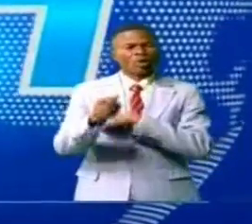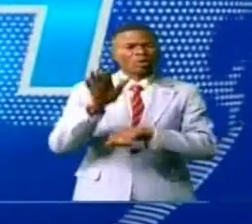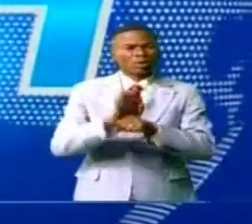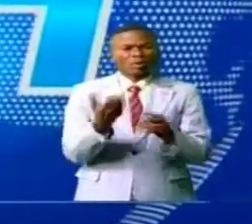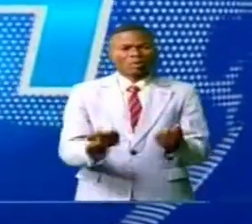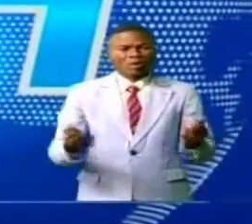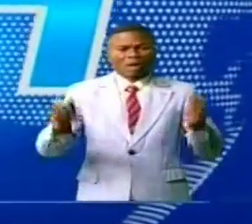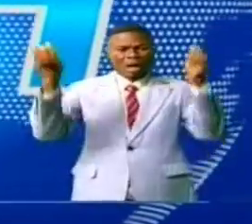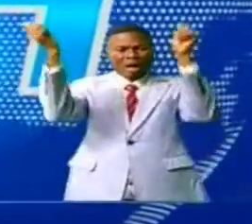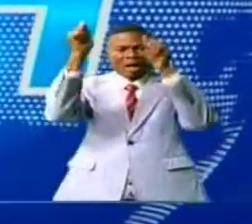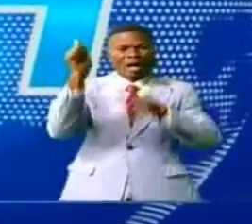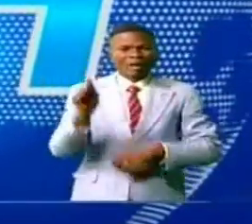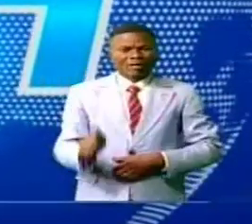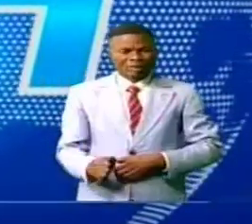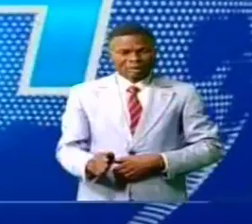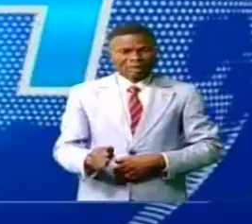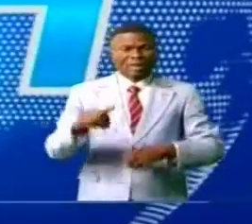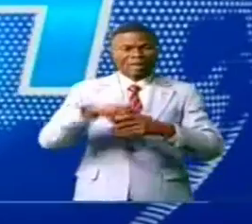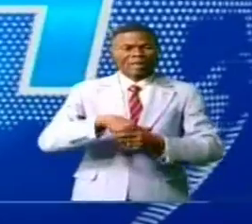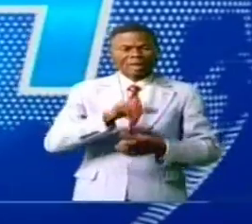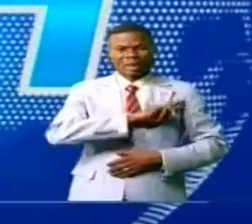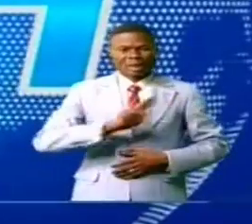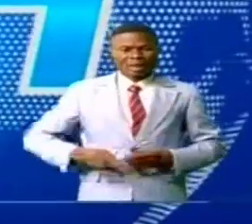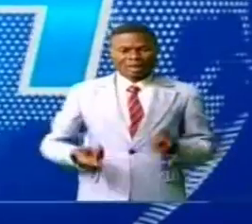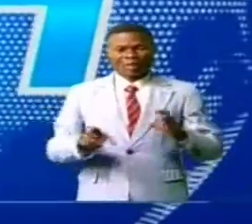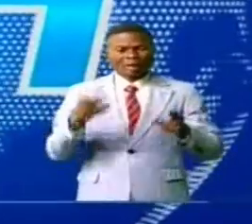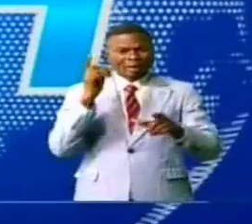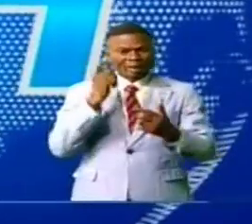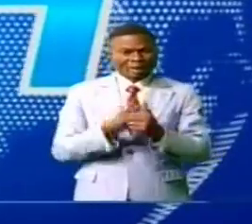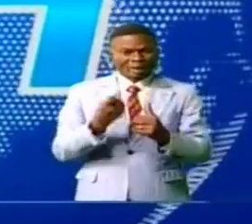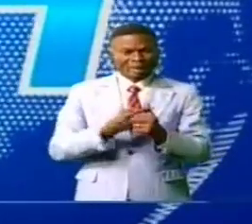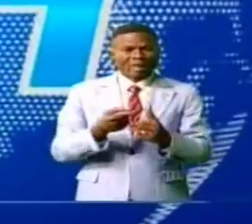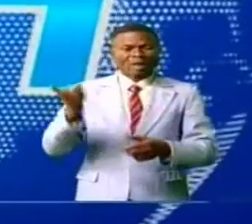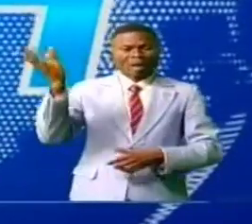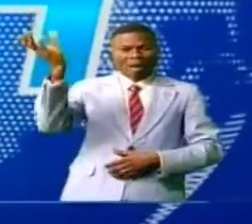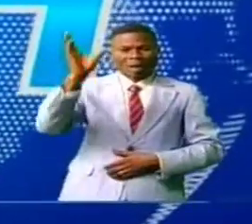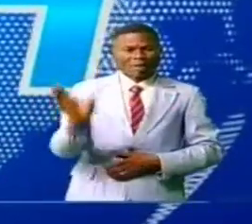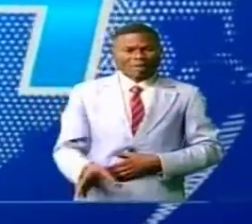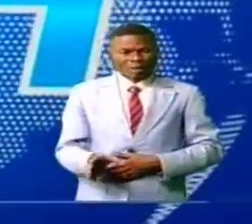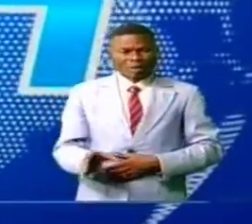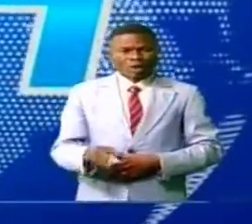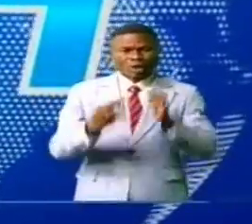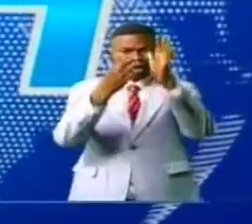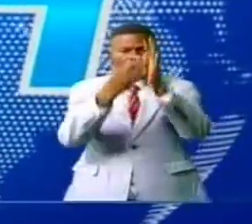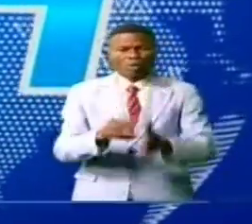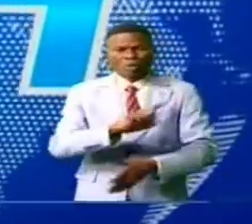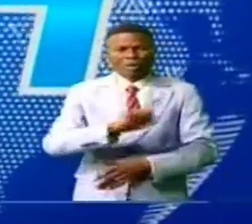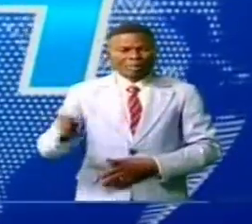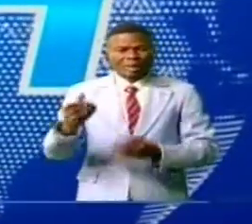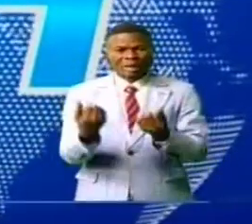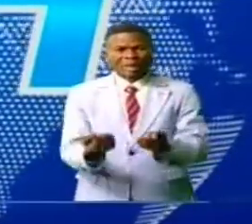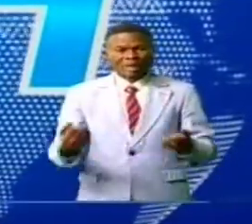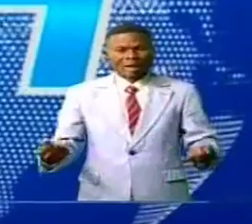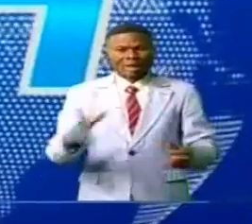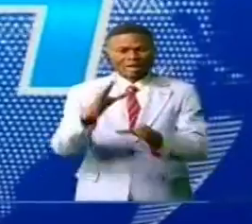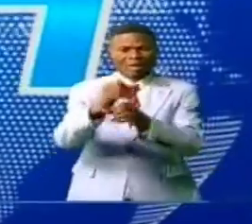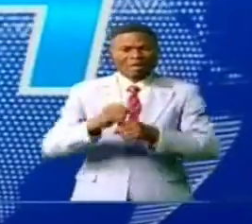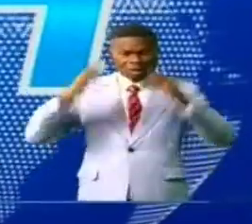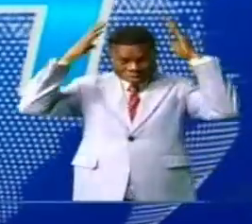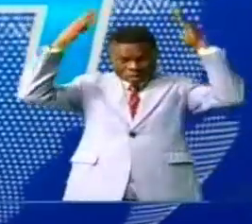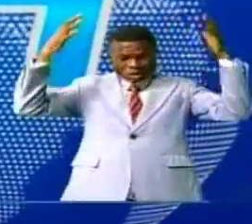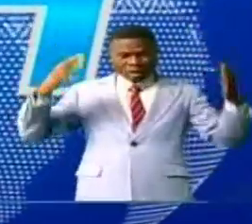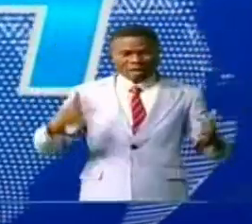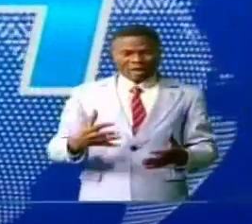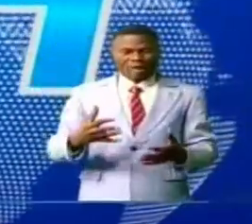en Afrique et en RDC, au Congo central. 800 000 élèves environ bénéficieront de moustiquaires